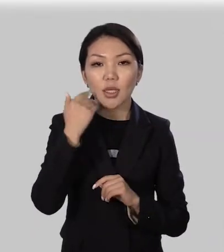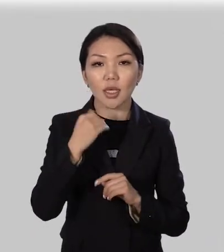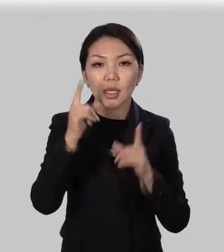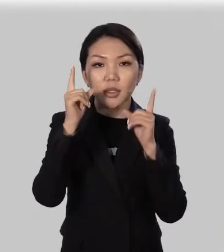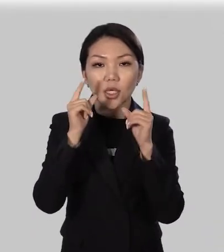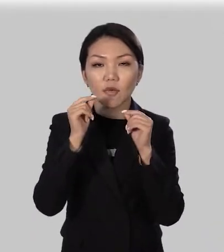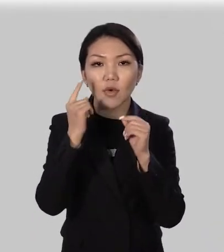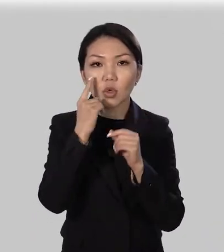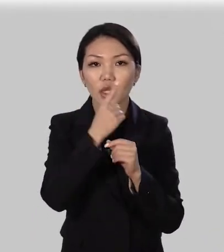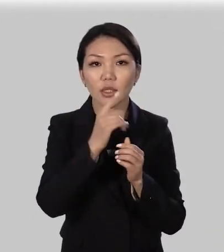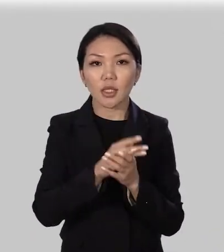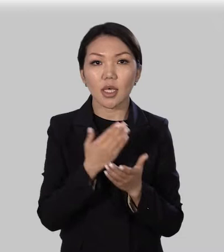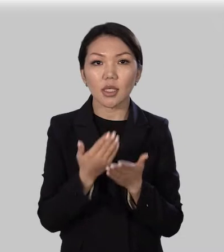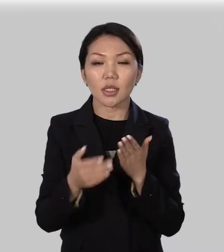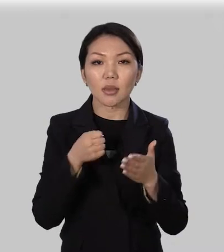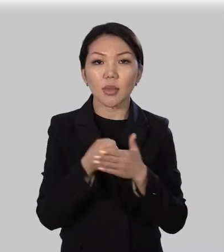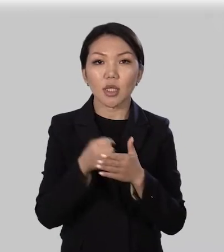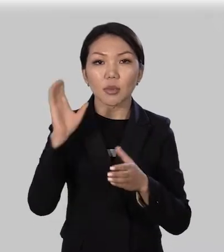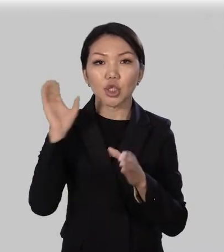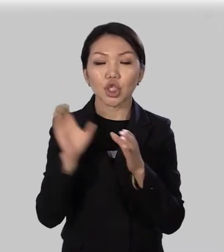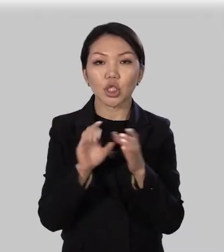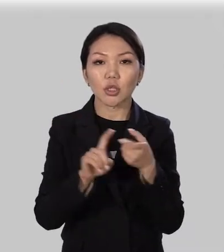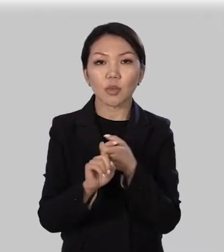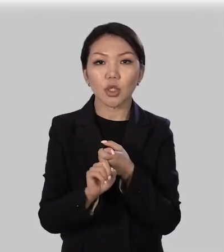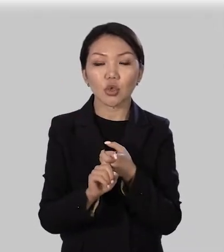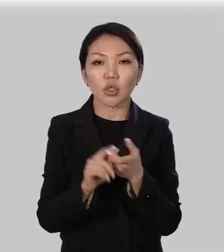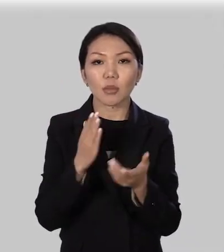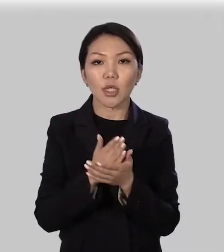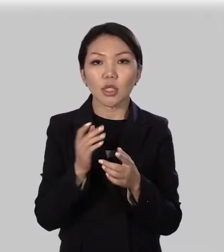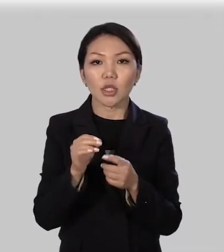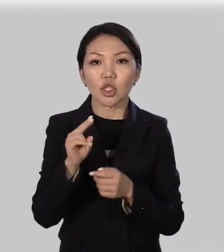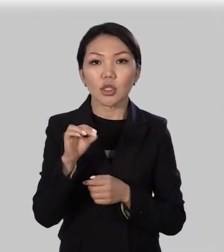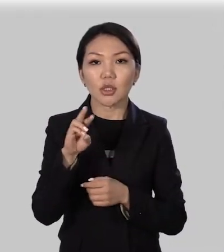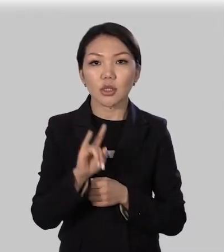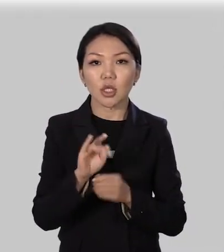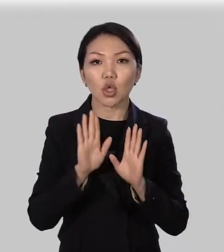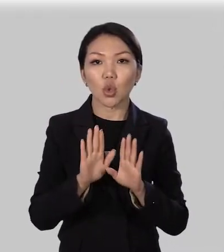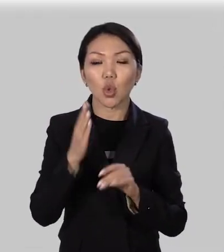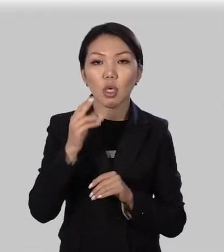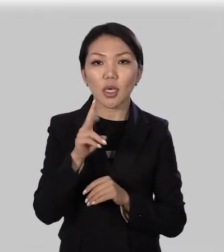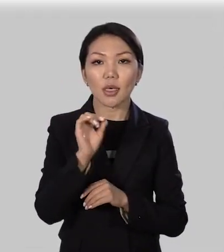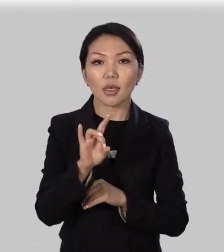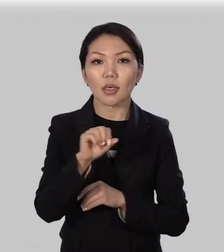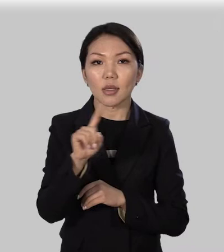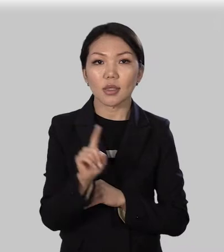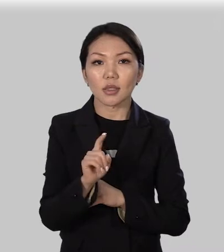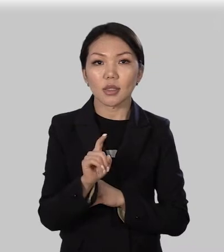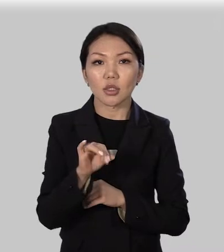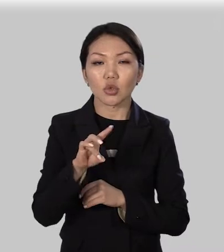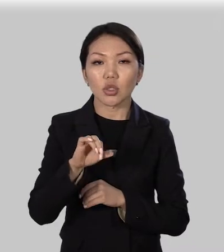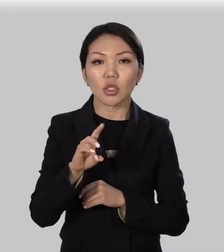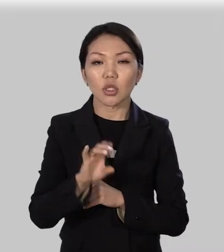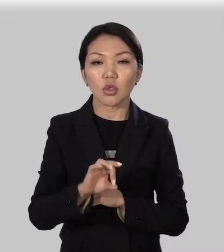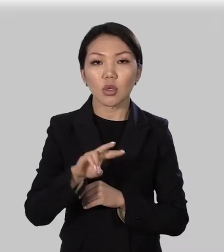Если перед подчинительным союзом стоят частицы «только», «как раз», «исключительно», «лишь», запятая